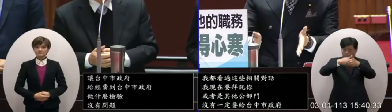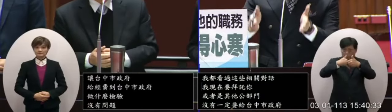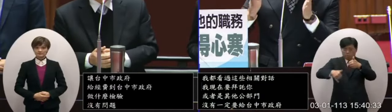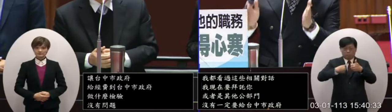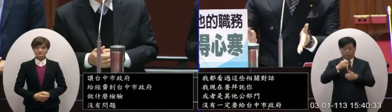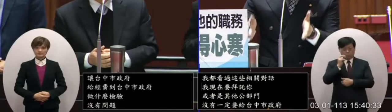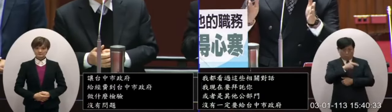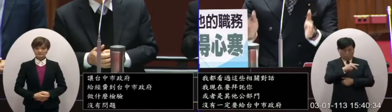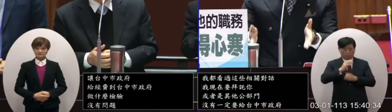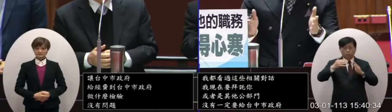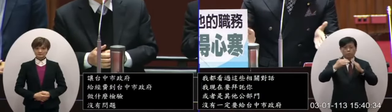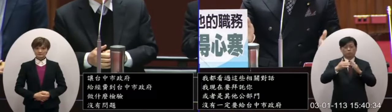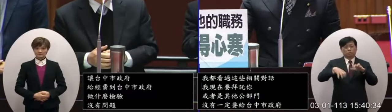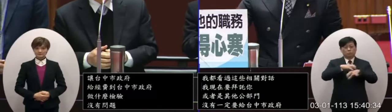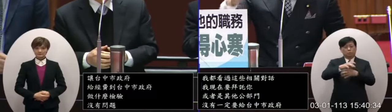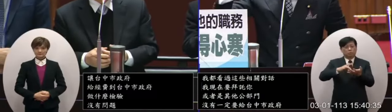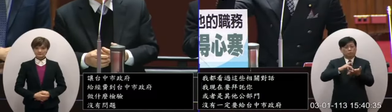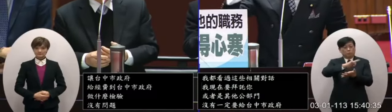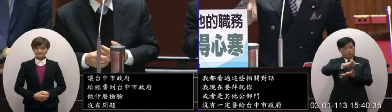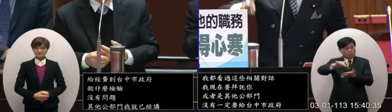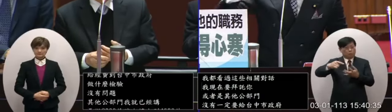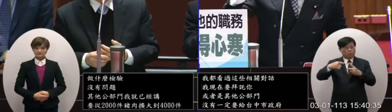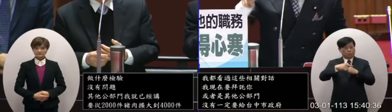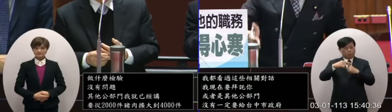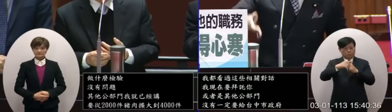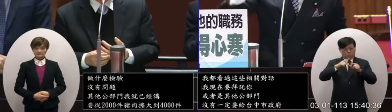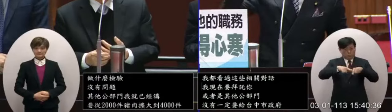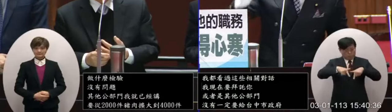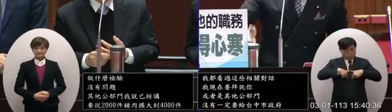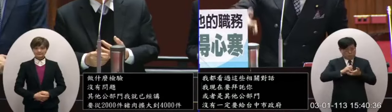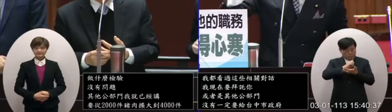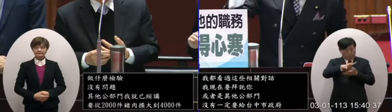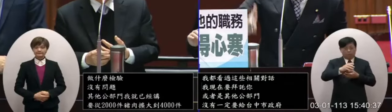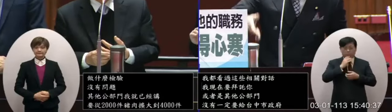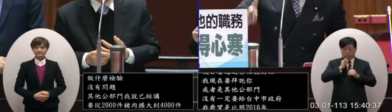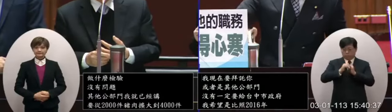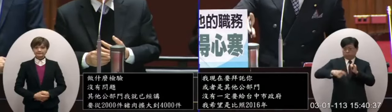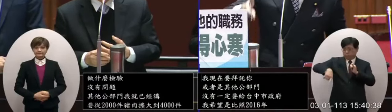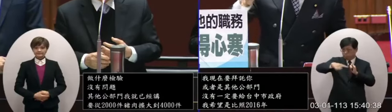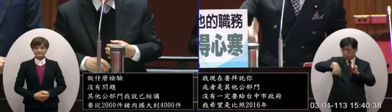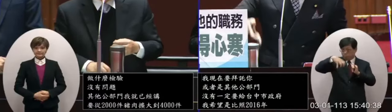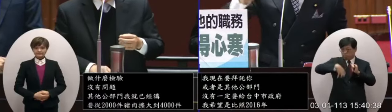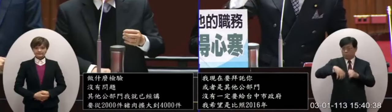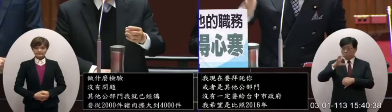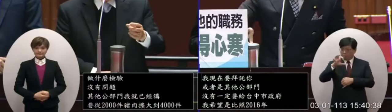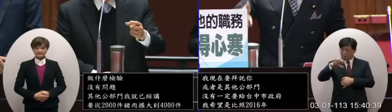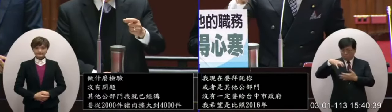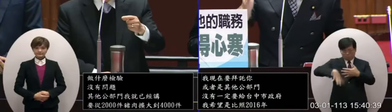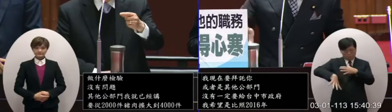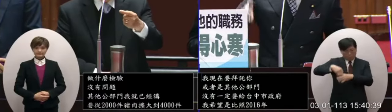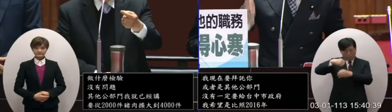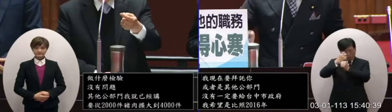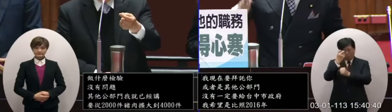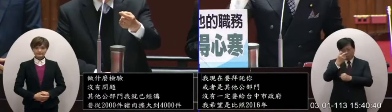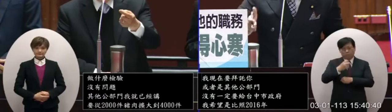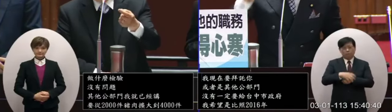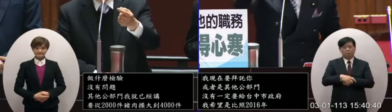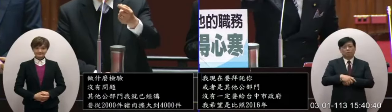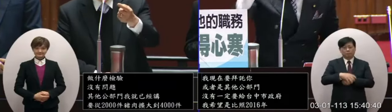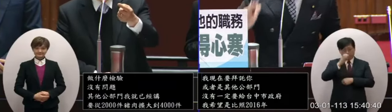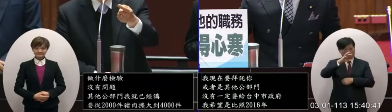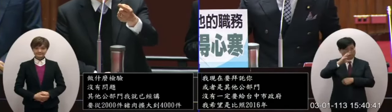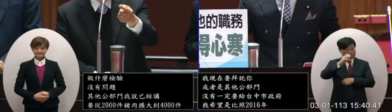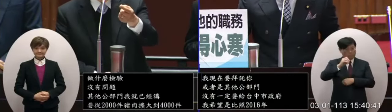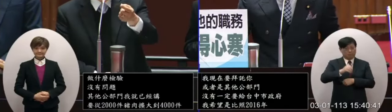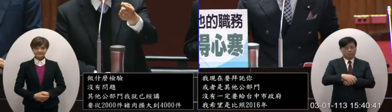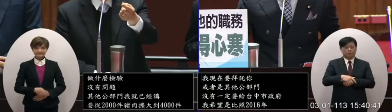所看到这个国家环境毒物研究中心这样子的一个报告，从国人的尿液再一次的抽样检出，看看有没有